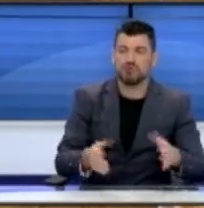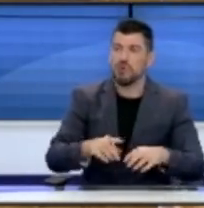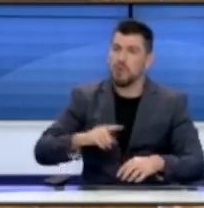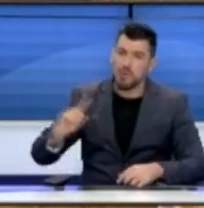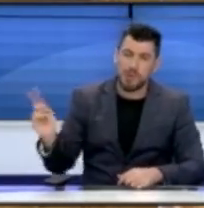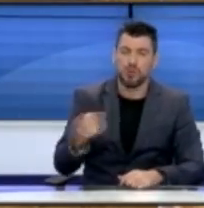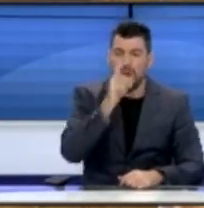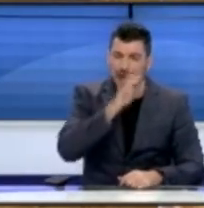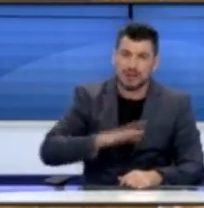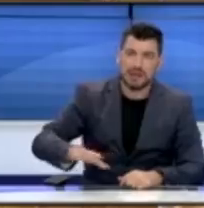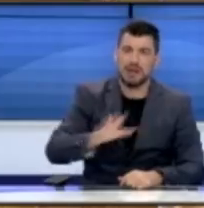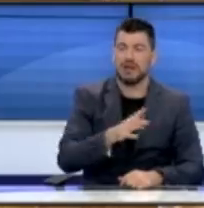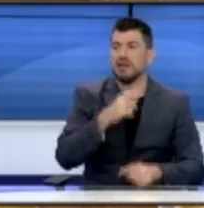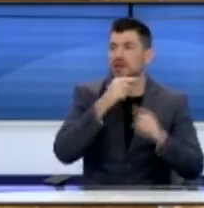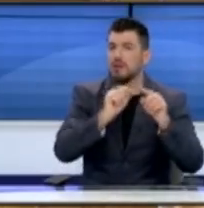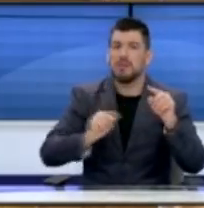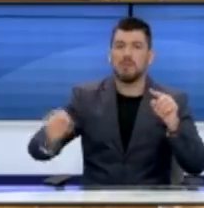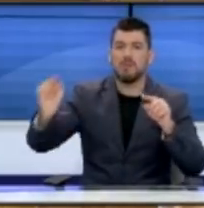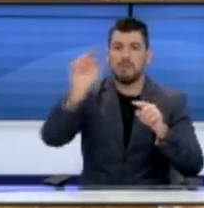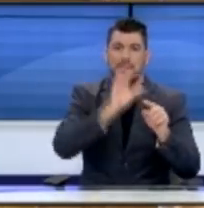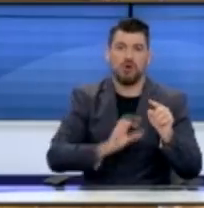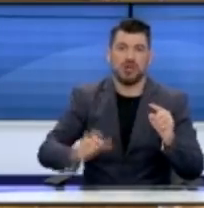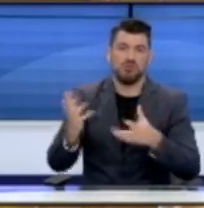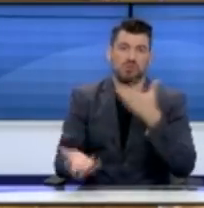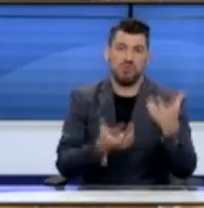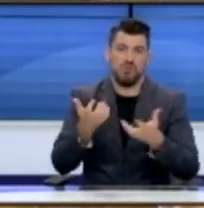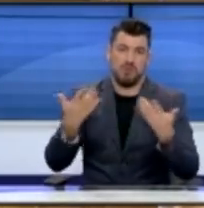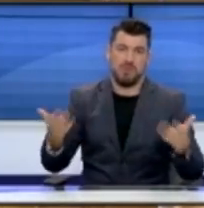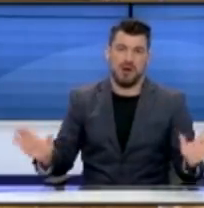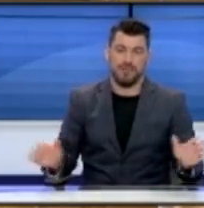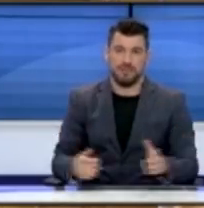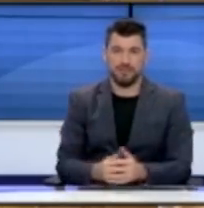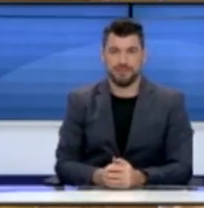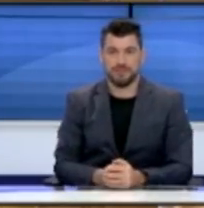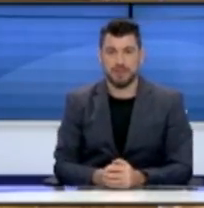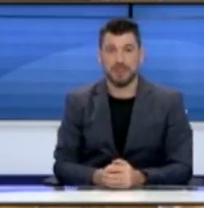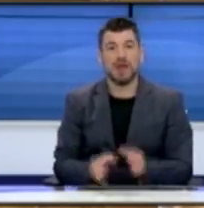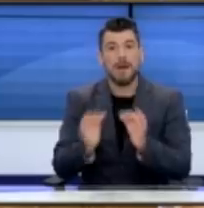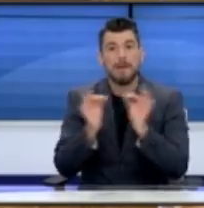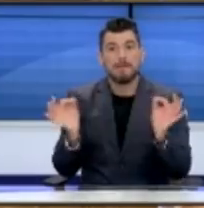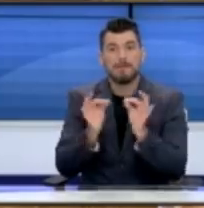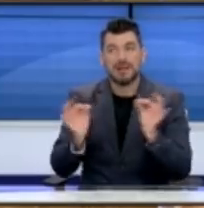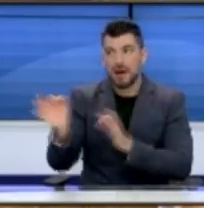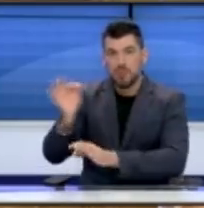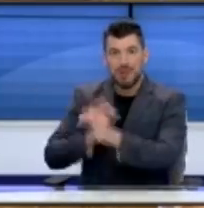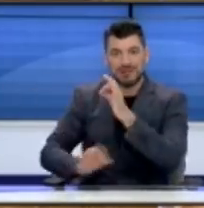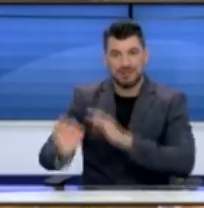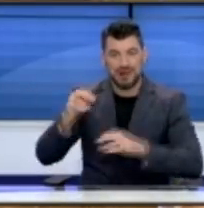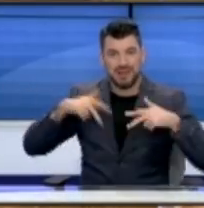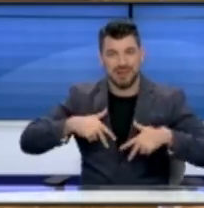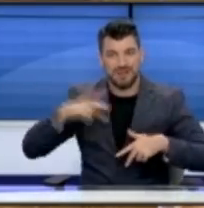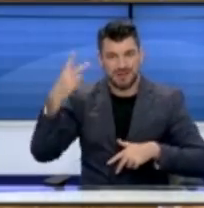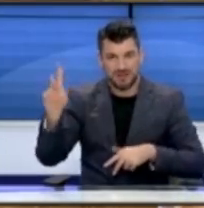όλη την Αττική, στις άλλες περιοχές. Τα μέτρα που μέχρι τώρα ανακοίνωσε η κυβέρνησή σας δεν